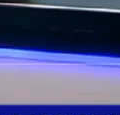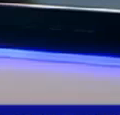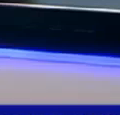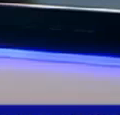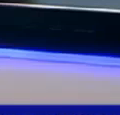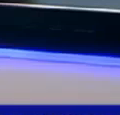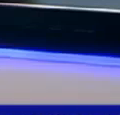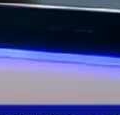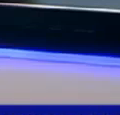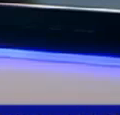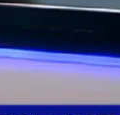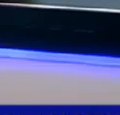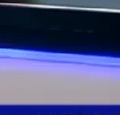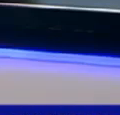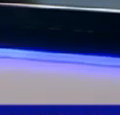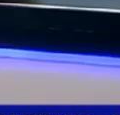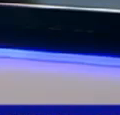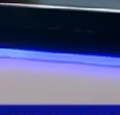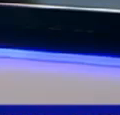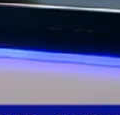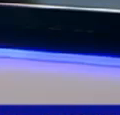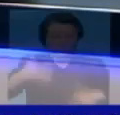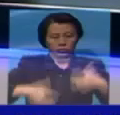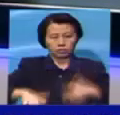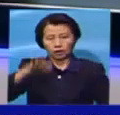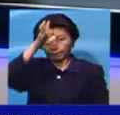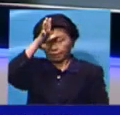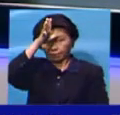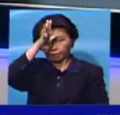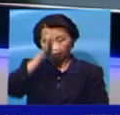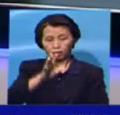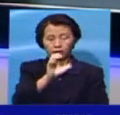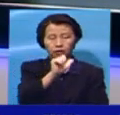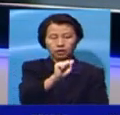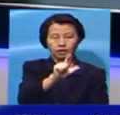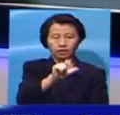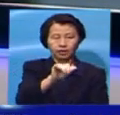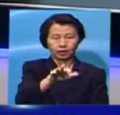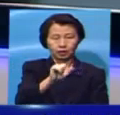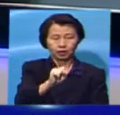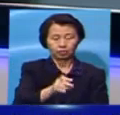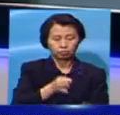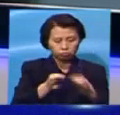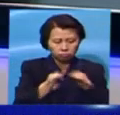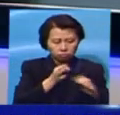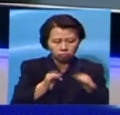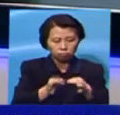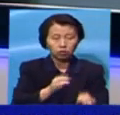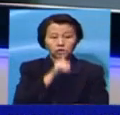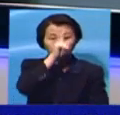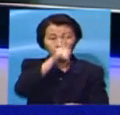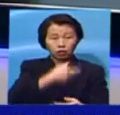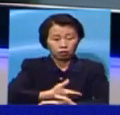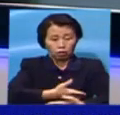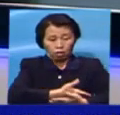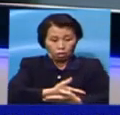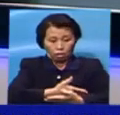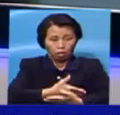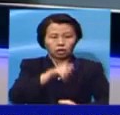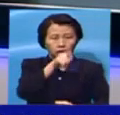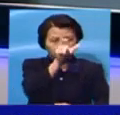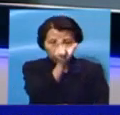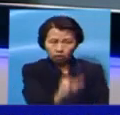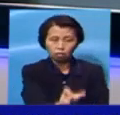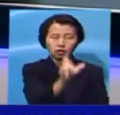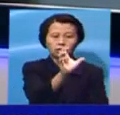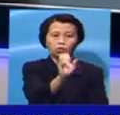motosikal yang ditungganginya diangkal Bapa mangsa alagi menjelaskan sebenarnya seluar anaknya yang juga orang kurang